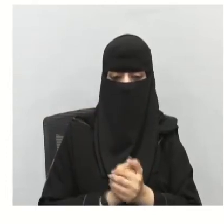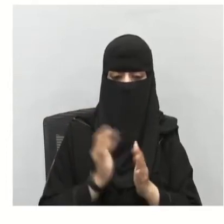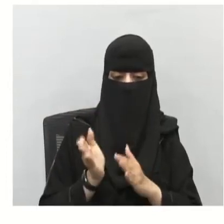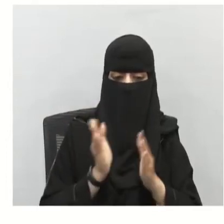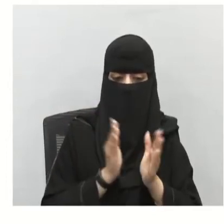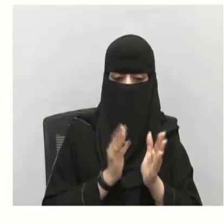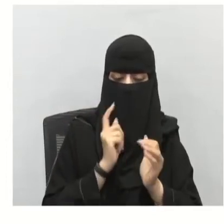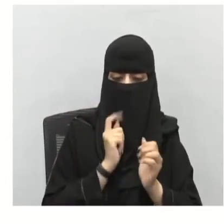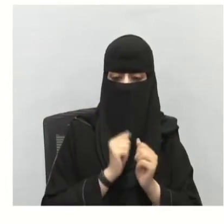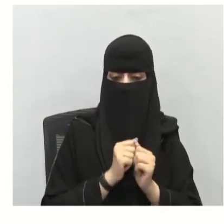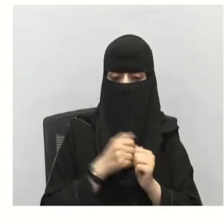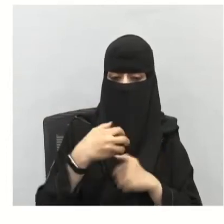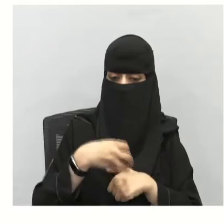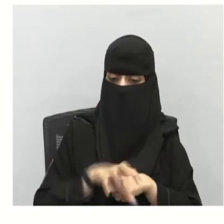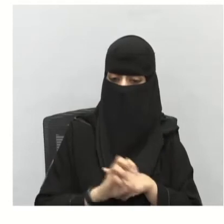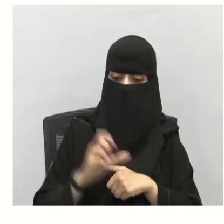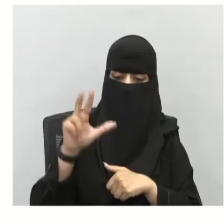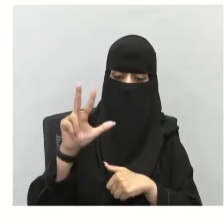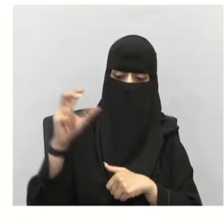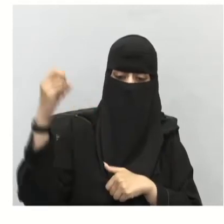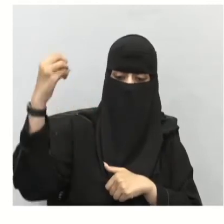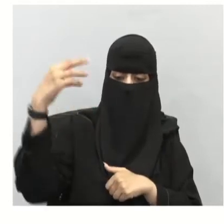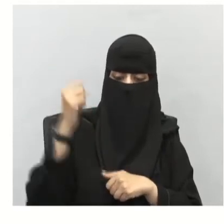الساحة، نوعها شمسية.